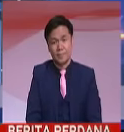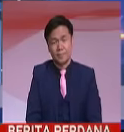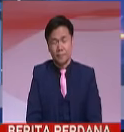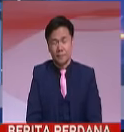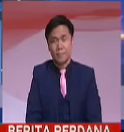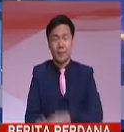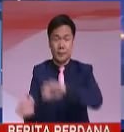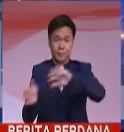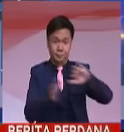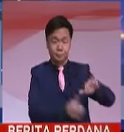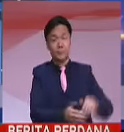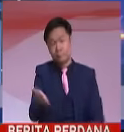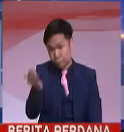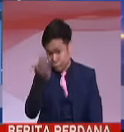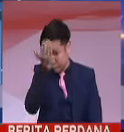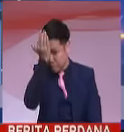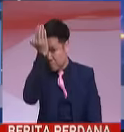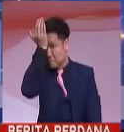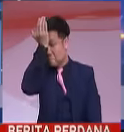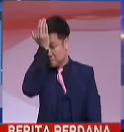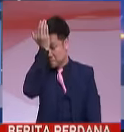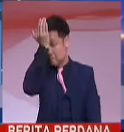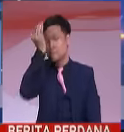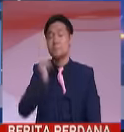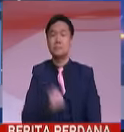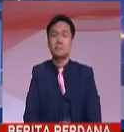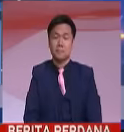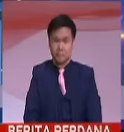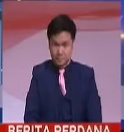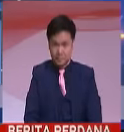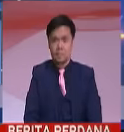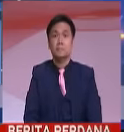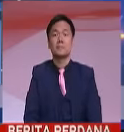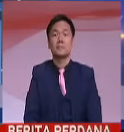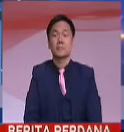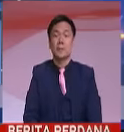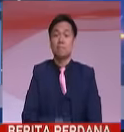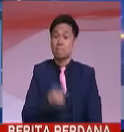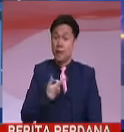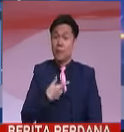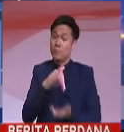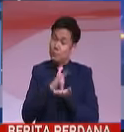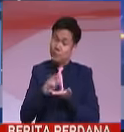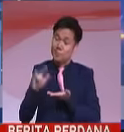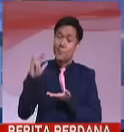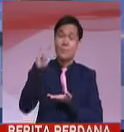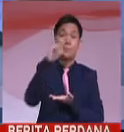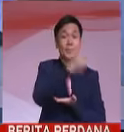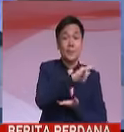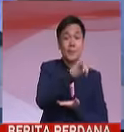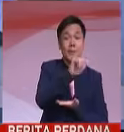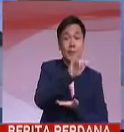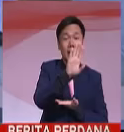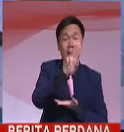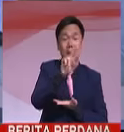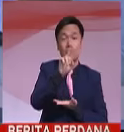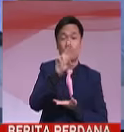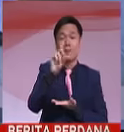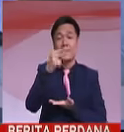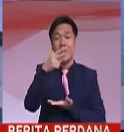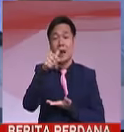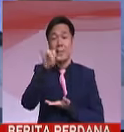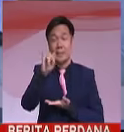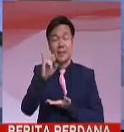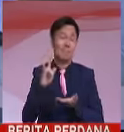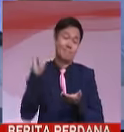Hai Yang di-pertuan Agung Al Sultan Abdullah riwayat Zainal Mustafa bilas ah berangkat ke Abu Dhabi untuk lawatan Hasyim Ashari